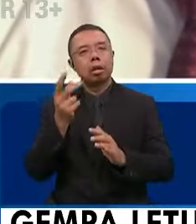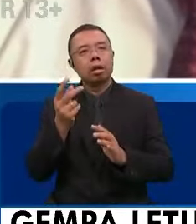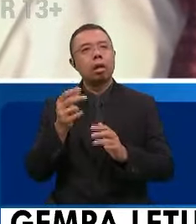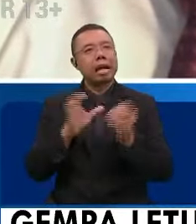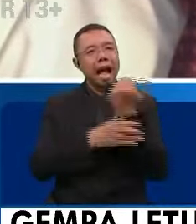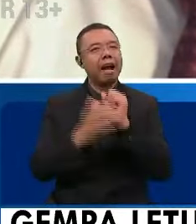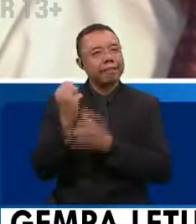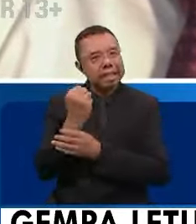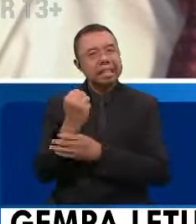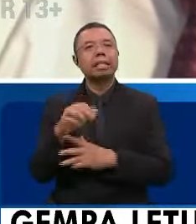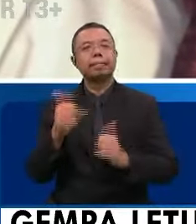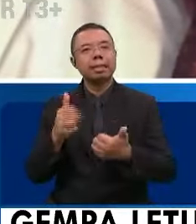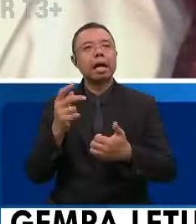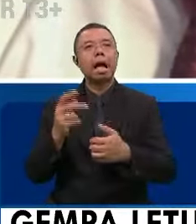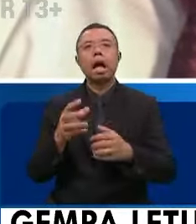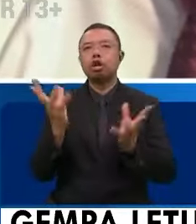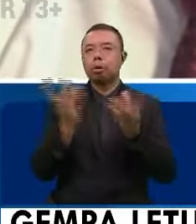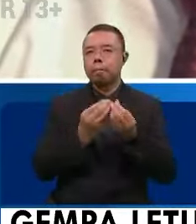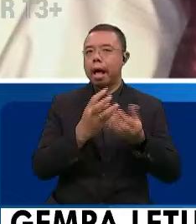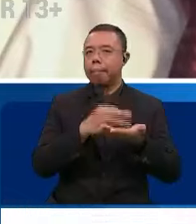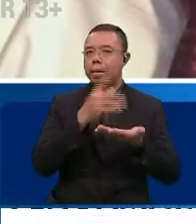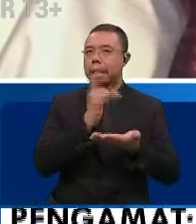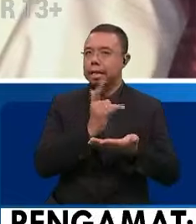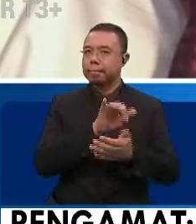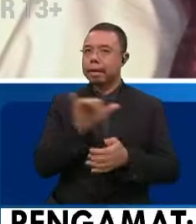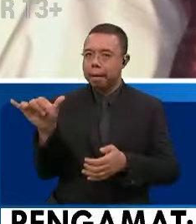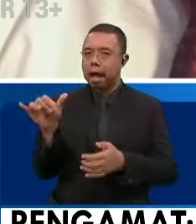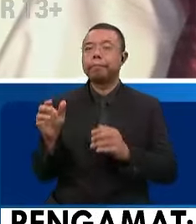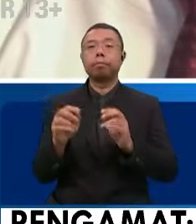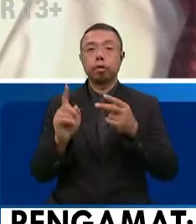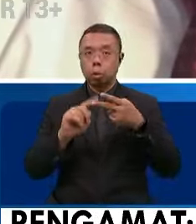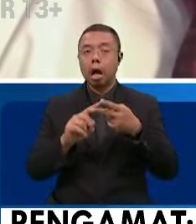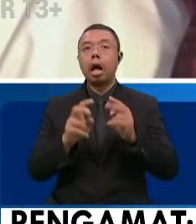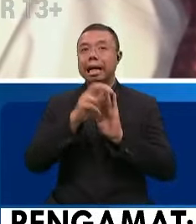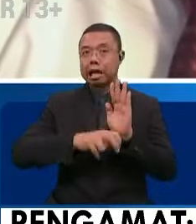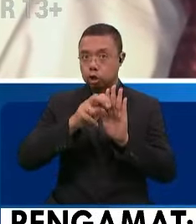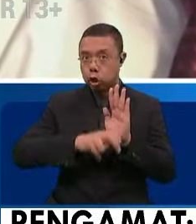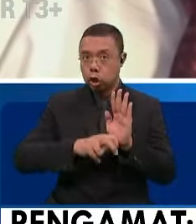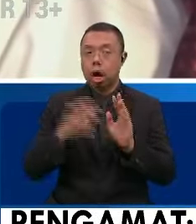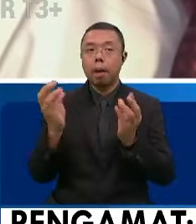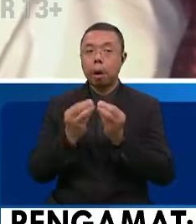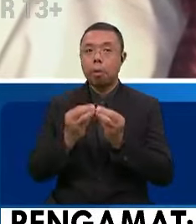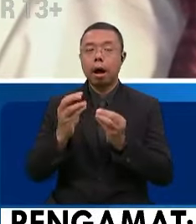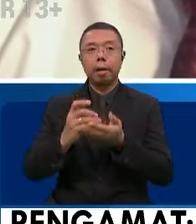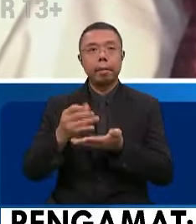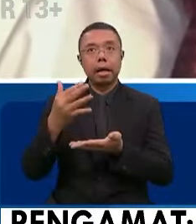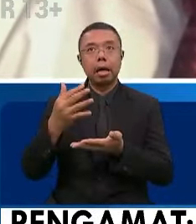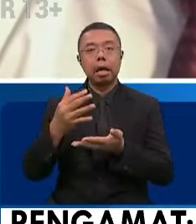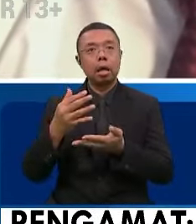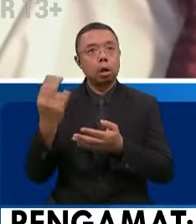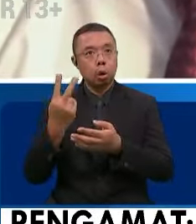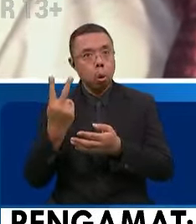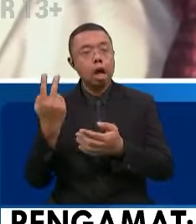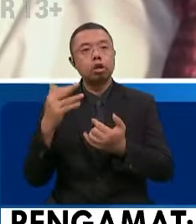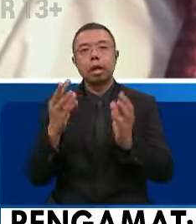di Kota Madiun. Kemudian Kota Nganjuk ini penghasil bawang merah terbesar kedua setelah Brebes. Dan ini